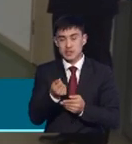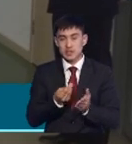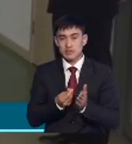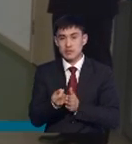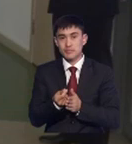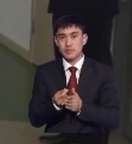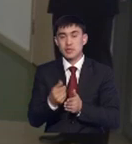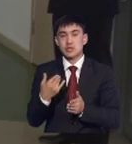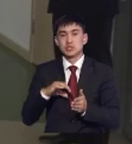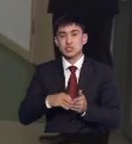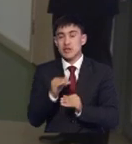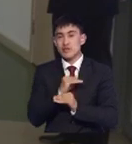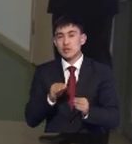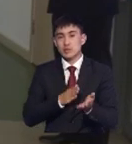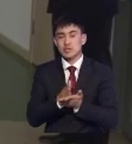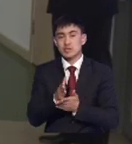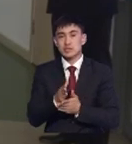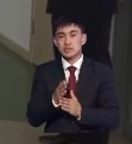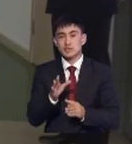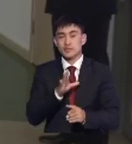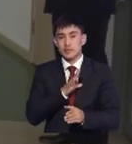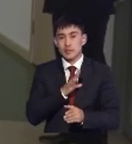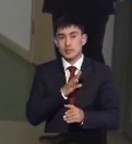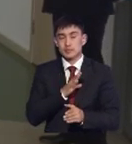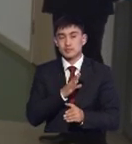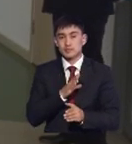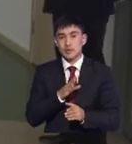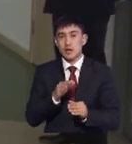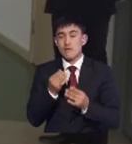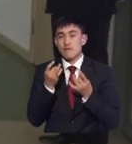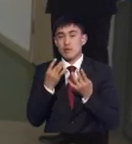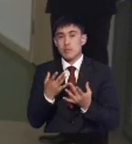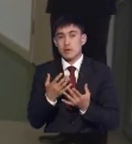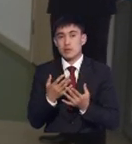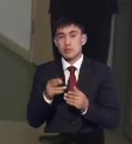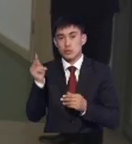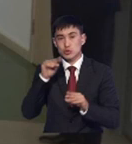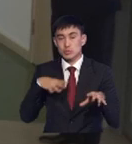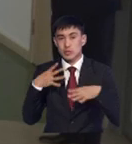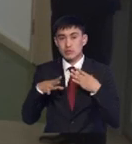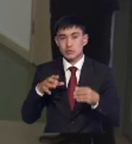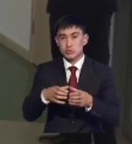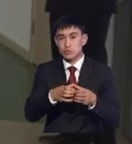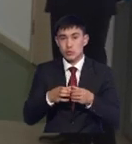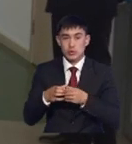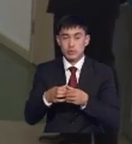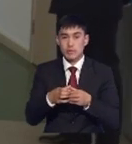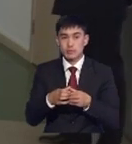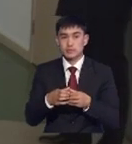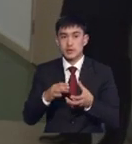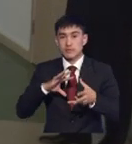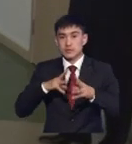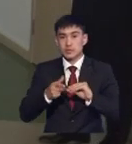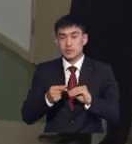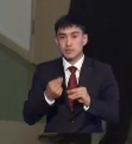в частности, эффективной реализацией момента, формальными учебно-тренировочными сборами и в целом,